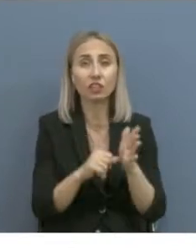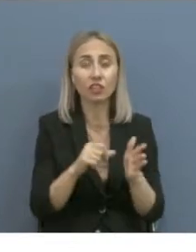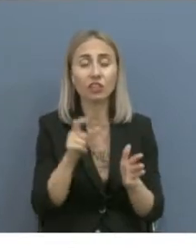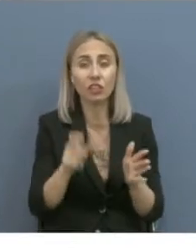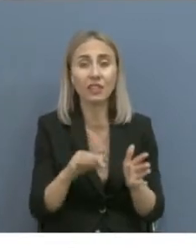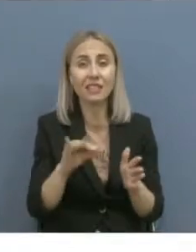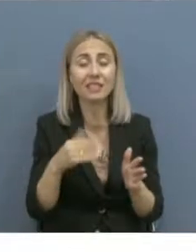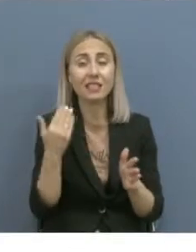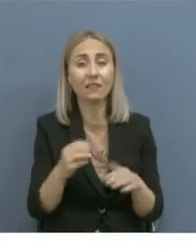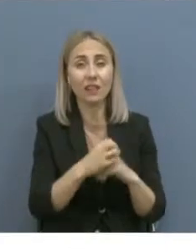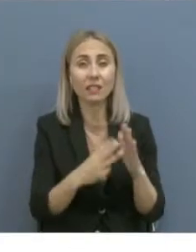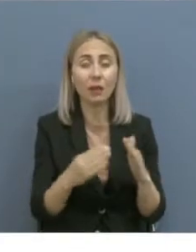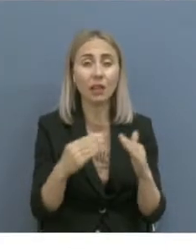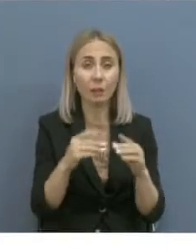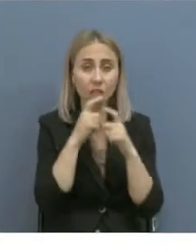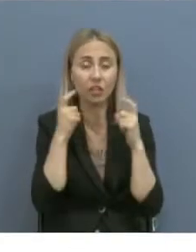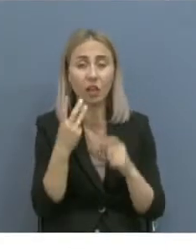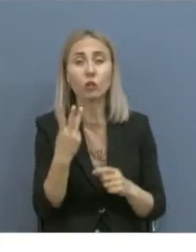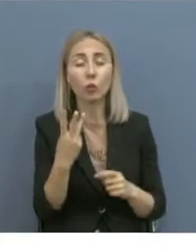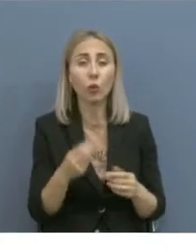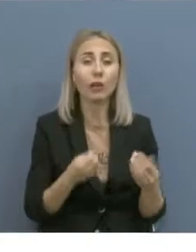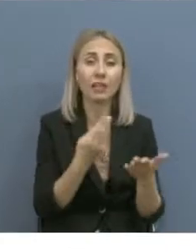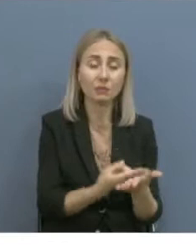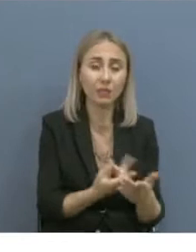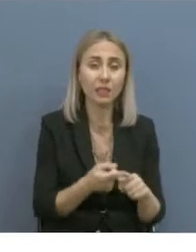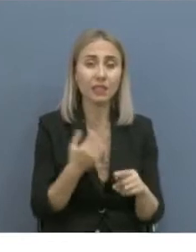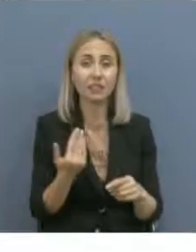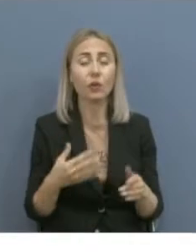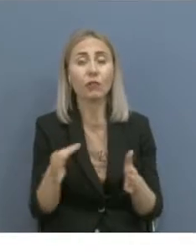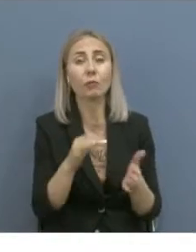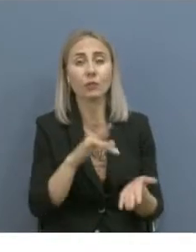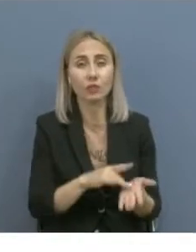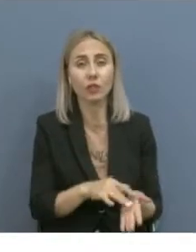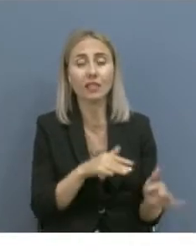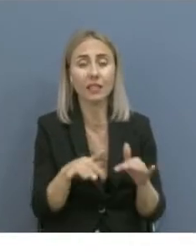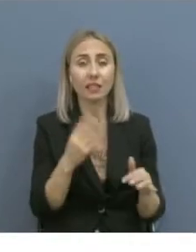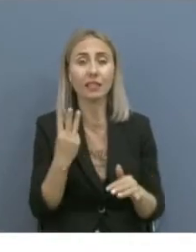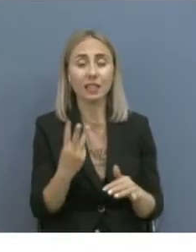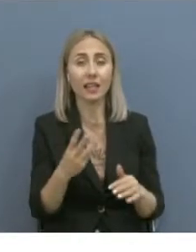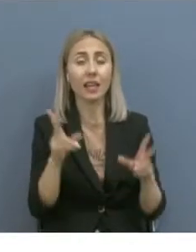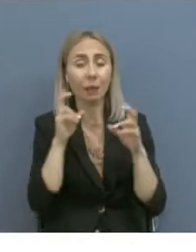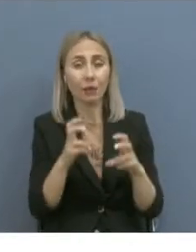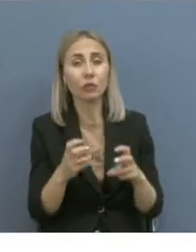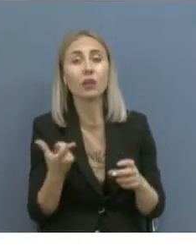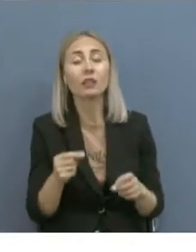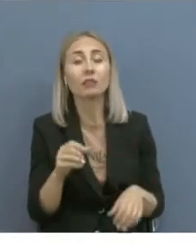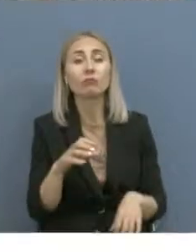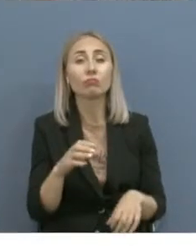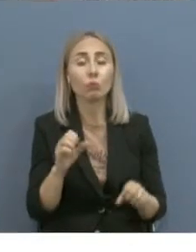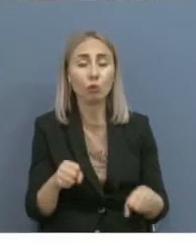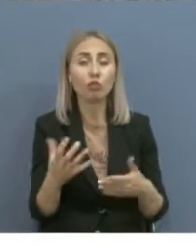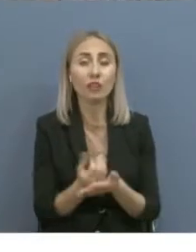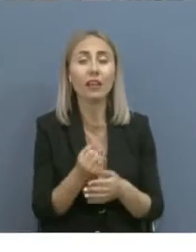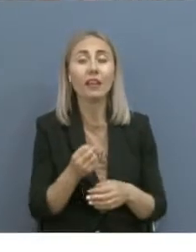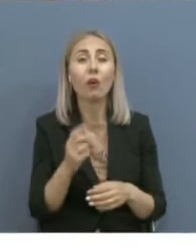карантинінде. 3 адам ауруханаға жатқызылған. Өңірде коронавирусты анықтайтын 3 зертхана бар. Мамандар карантиндік шараларды қатаң